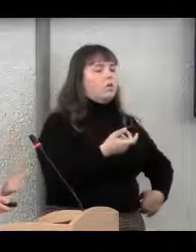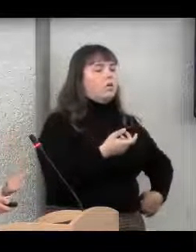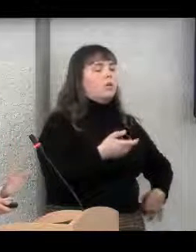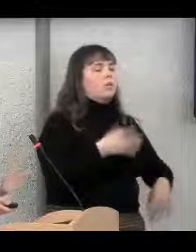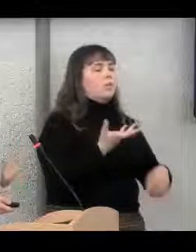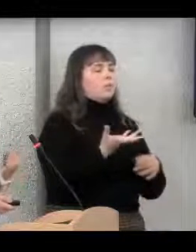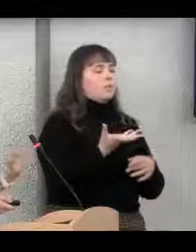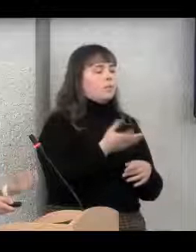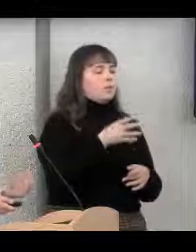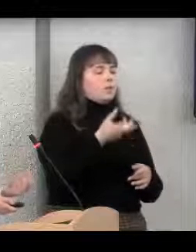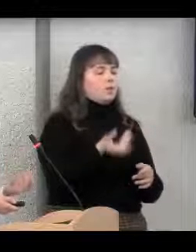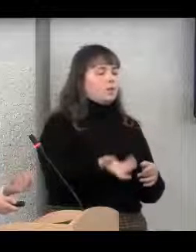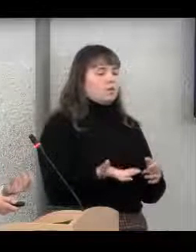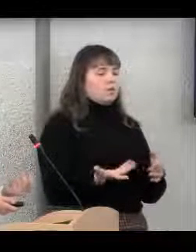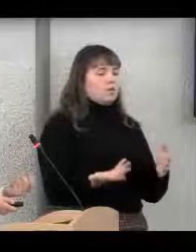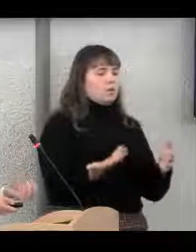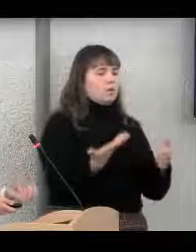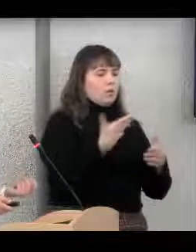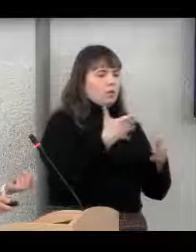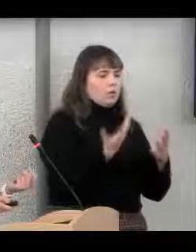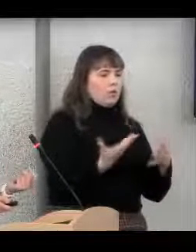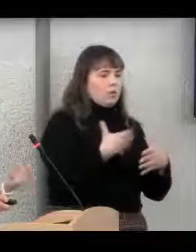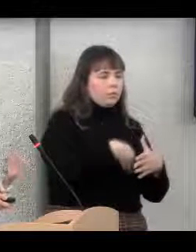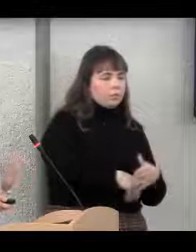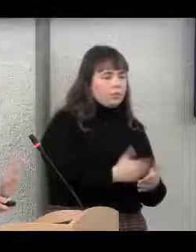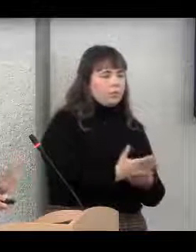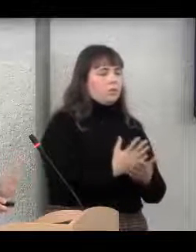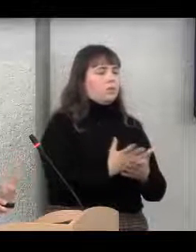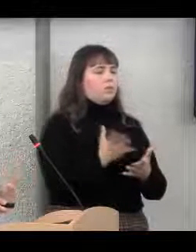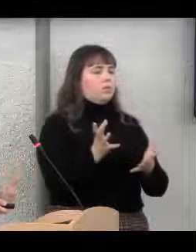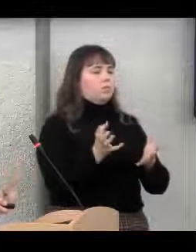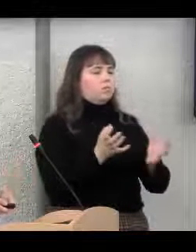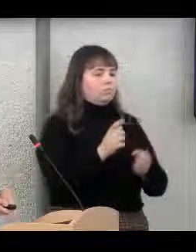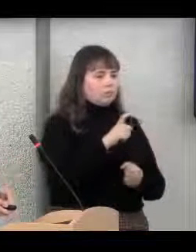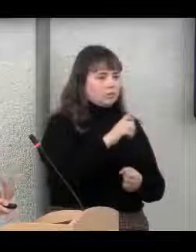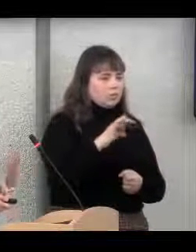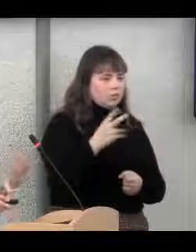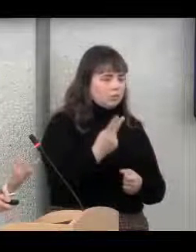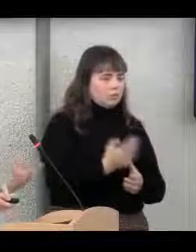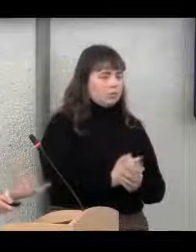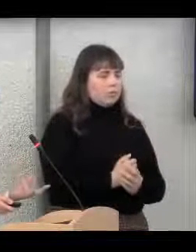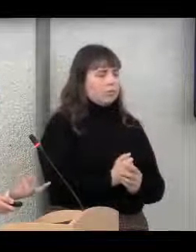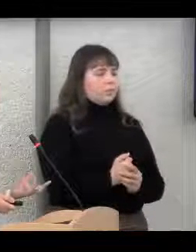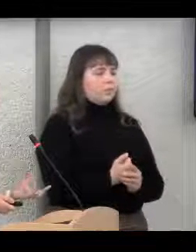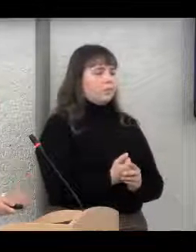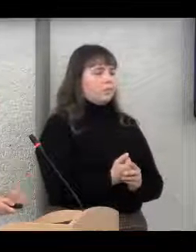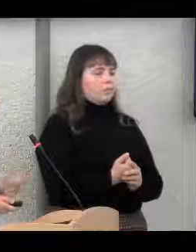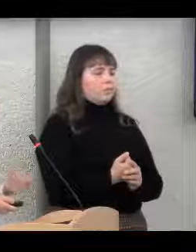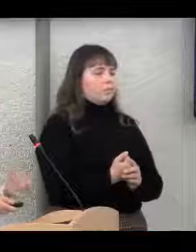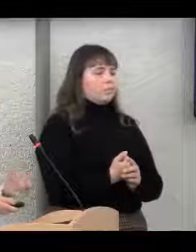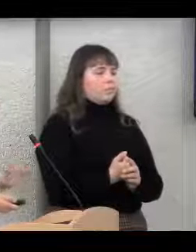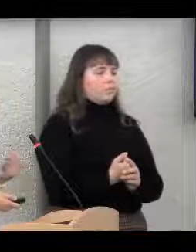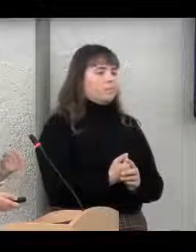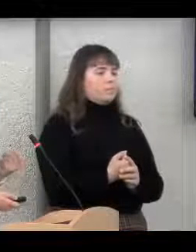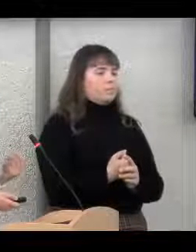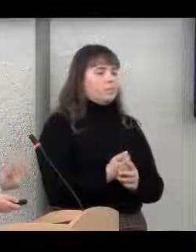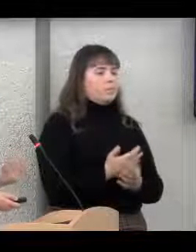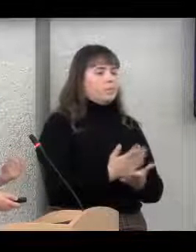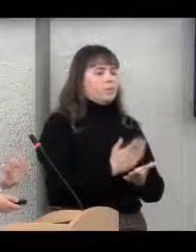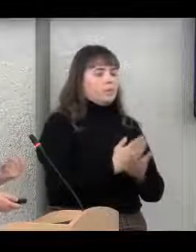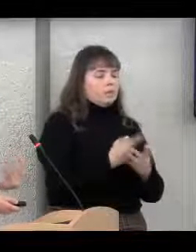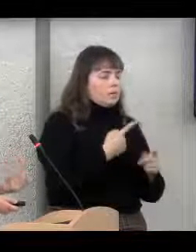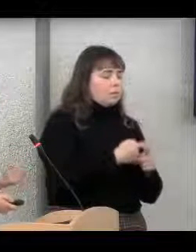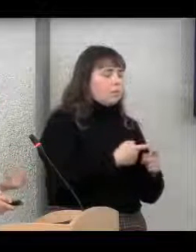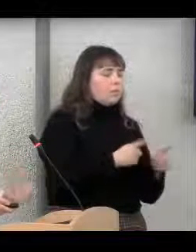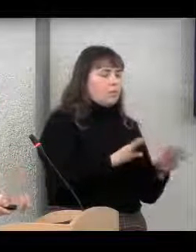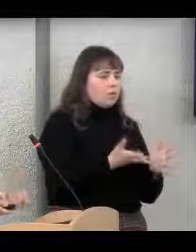atmosferos CO2 ir kaupti jį. Ir tokiu būdu, ar kaip viena iš priemonių, būtent tai yra siekti